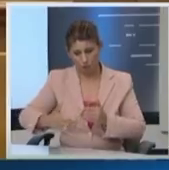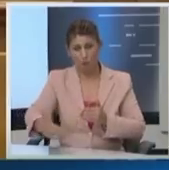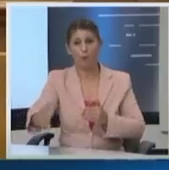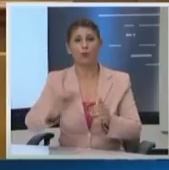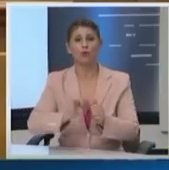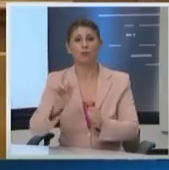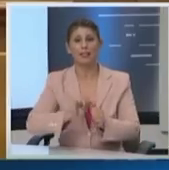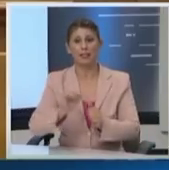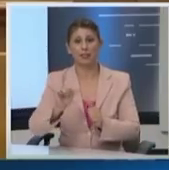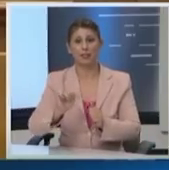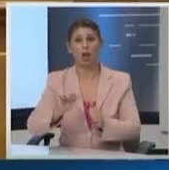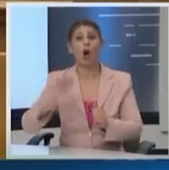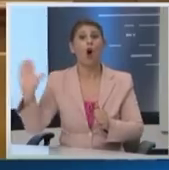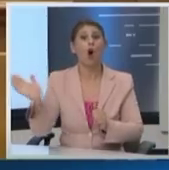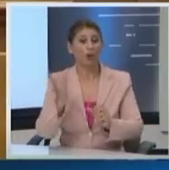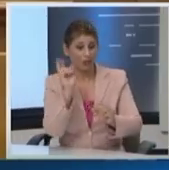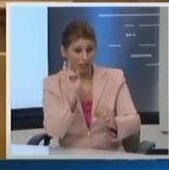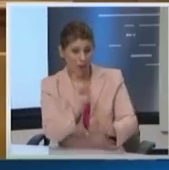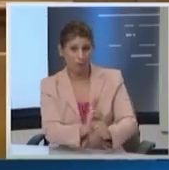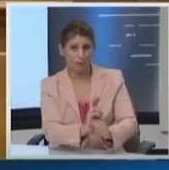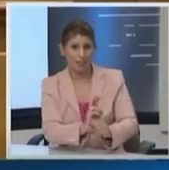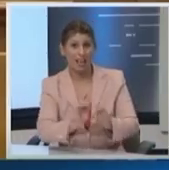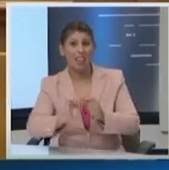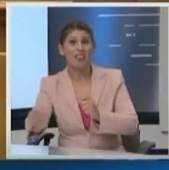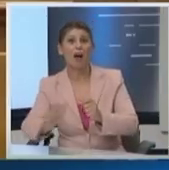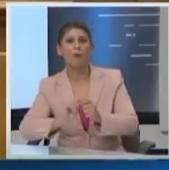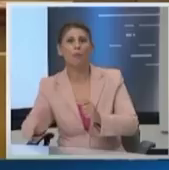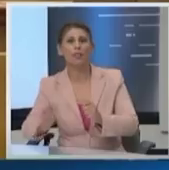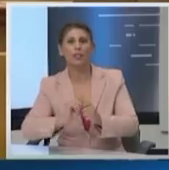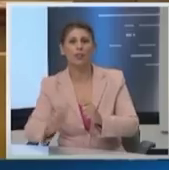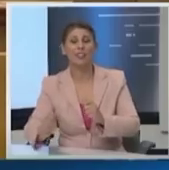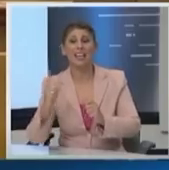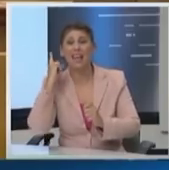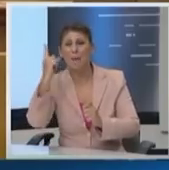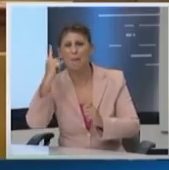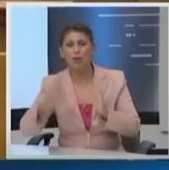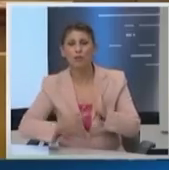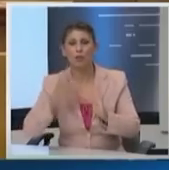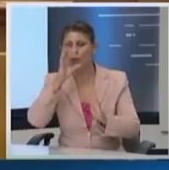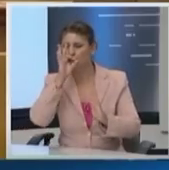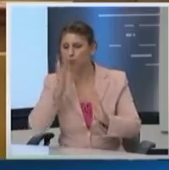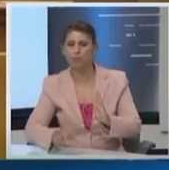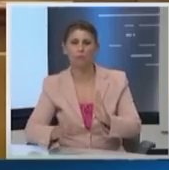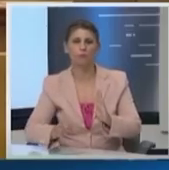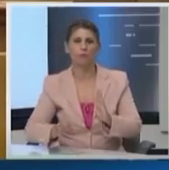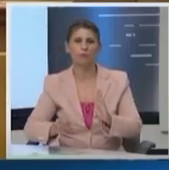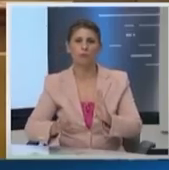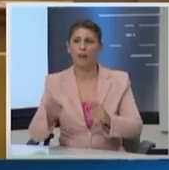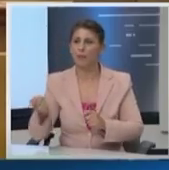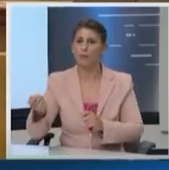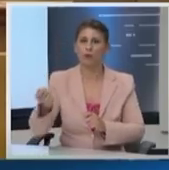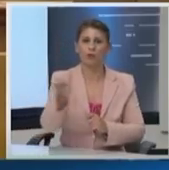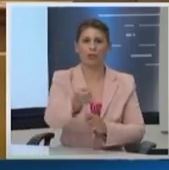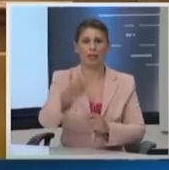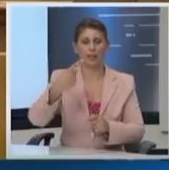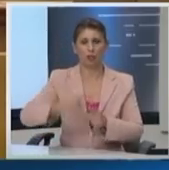επόμενους μήνες ό,τι έχει απομείνει θα αποπληρωθεί και για πρώτη φορά θα μηδενιστούν οι ληξιπρόθεσμες οφειλές του